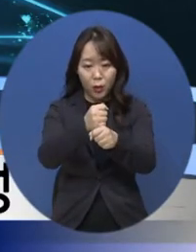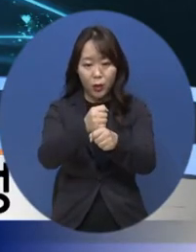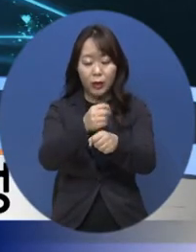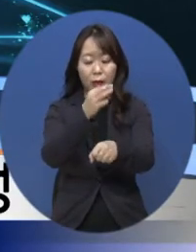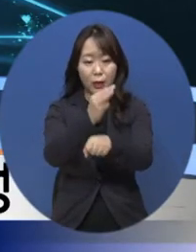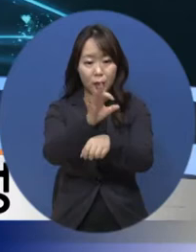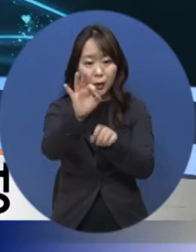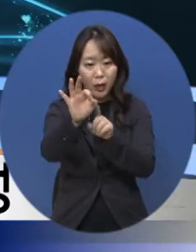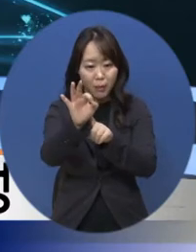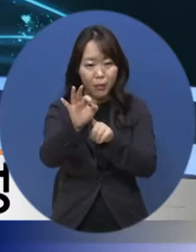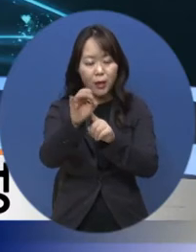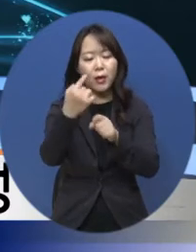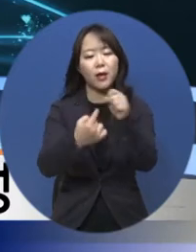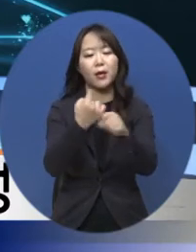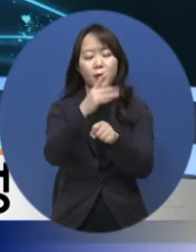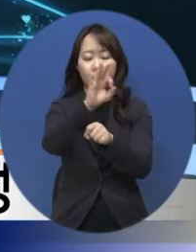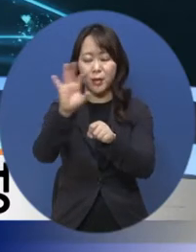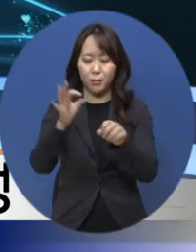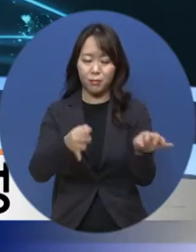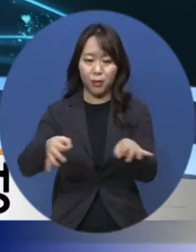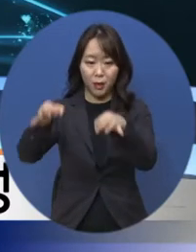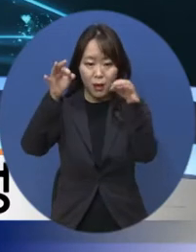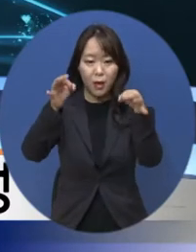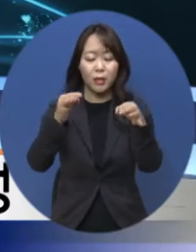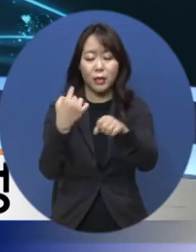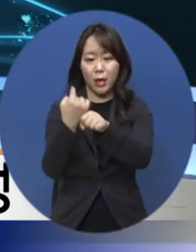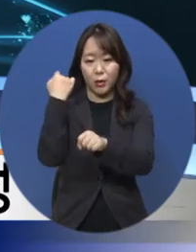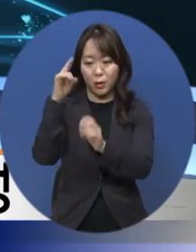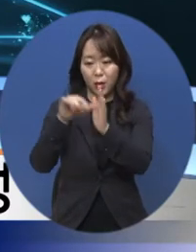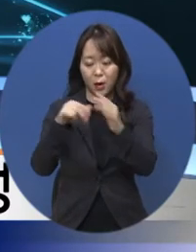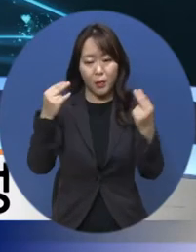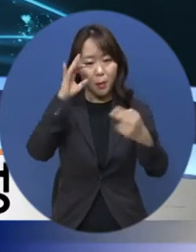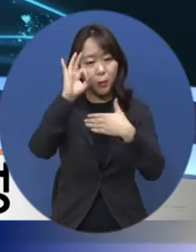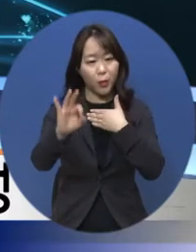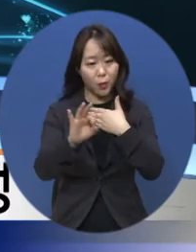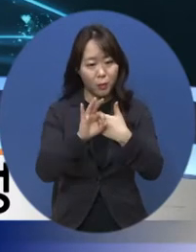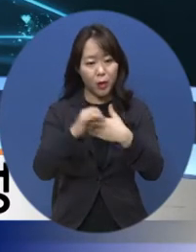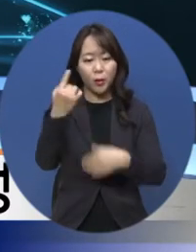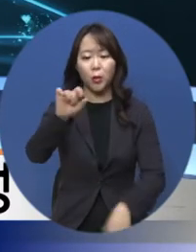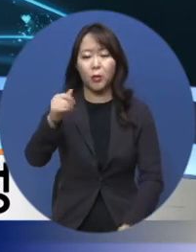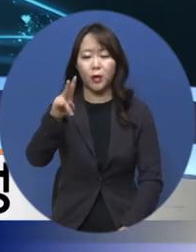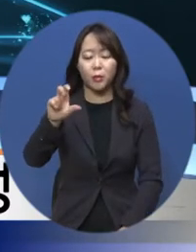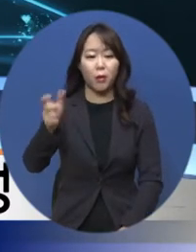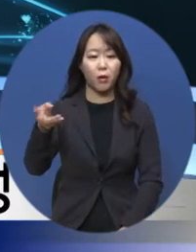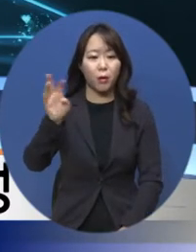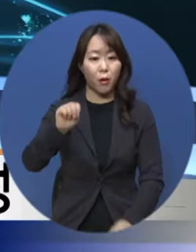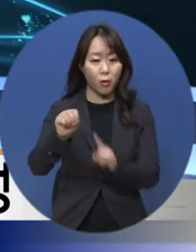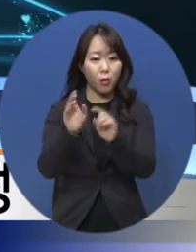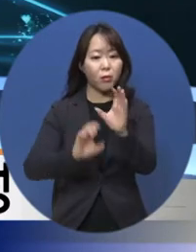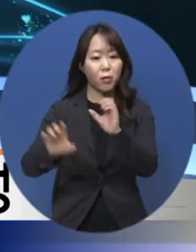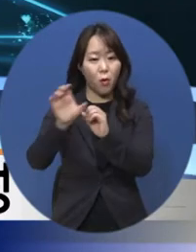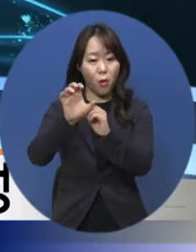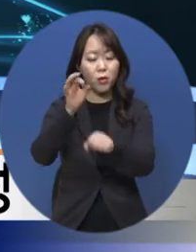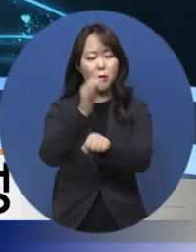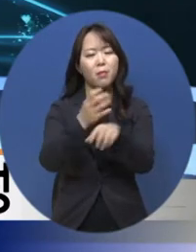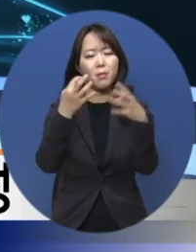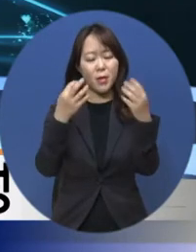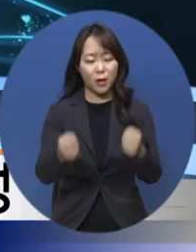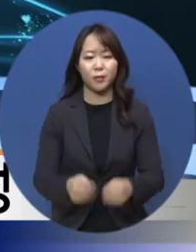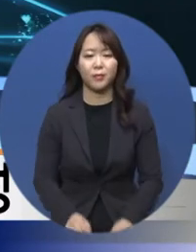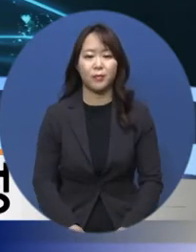매년 상승하고 있는데요 지난해 역시 전년 대비 1500 25억원 더 많이 구매한 것으로